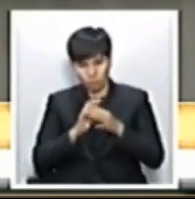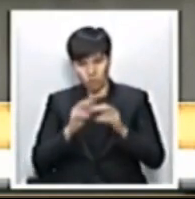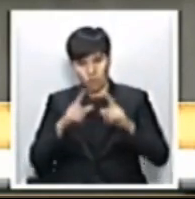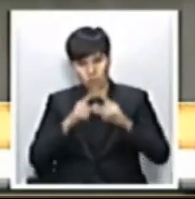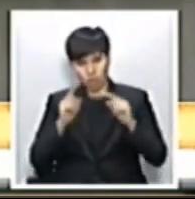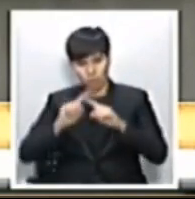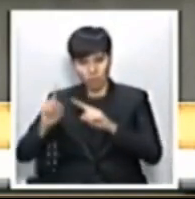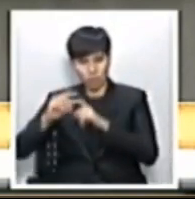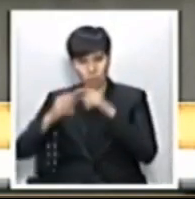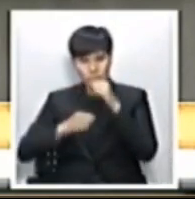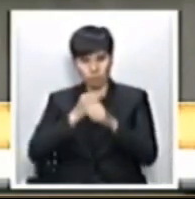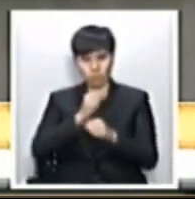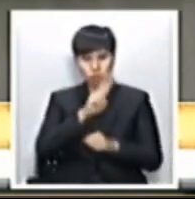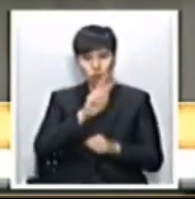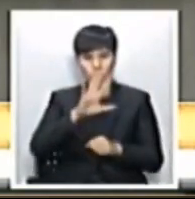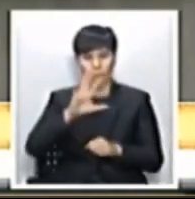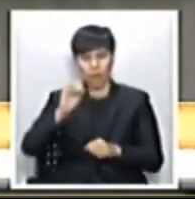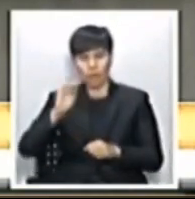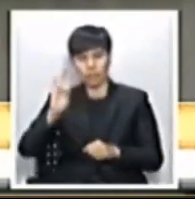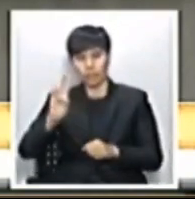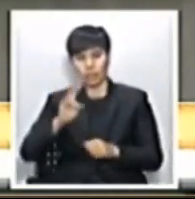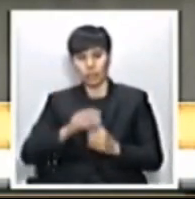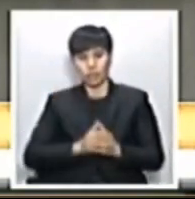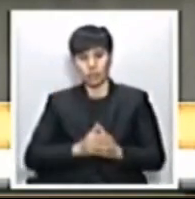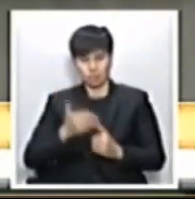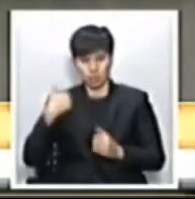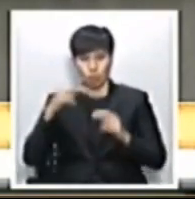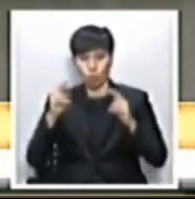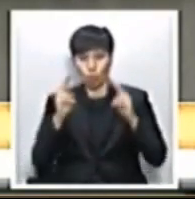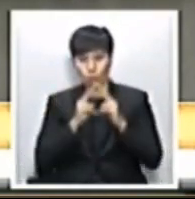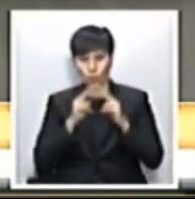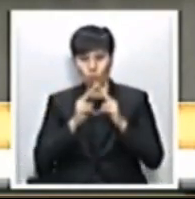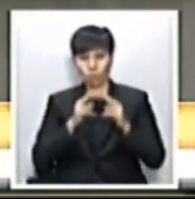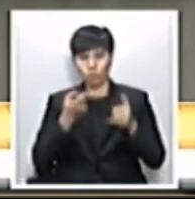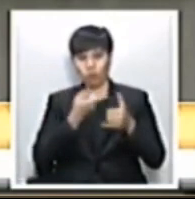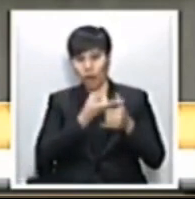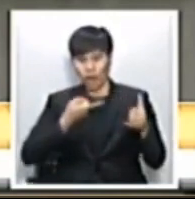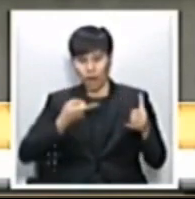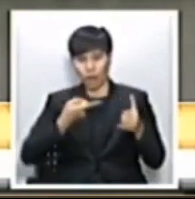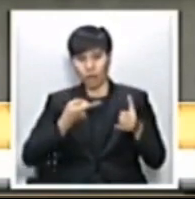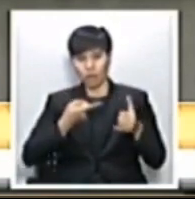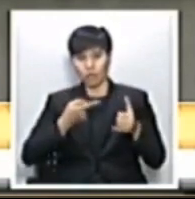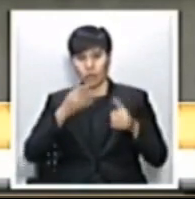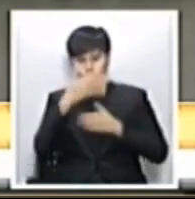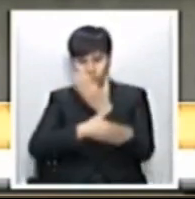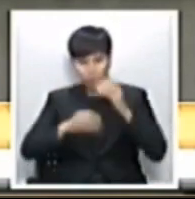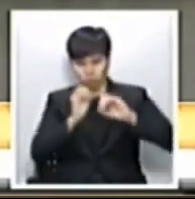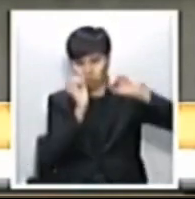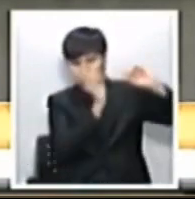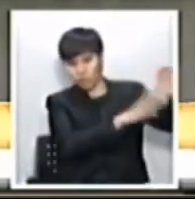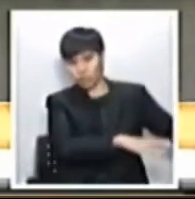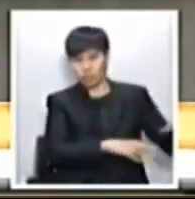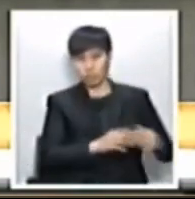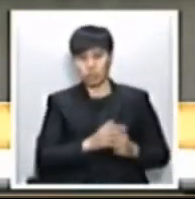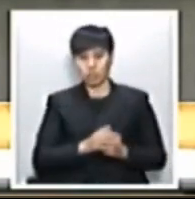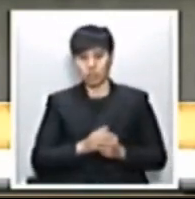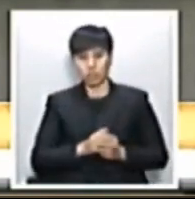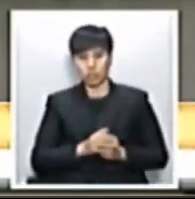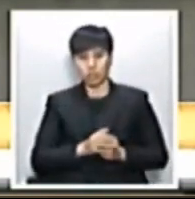มื่อปี2557มีคดีการข่มขืนแล้วฆ่าโยนทิ้งรถไฟของน้องเก